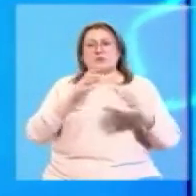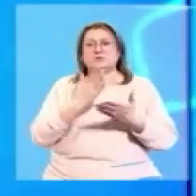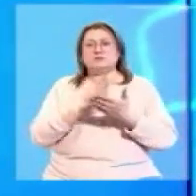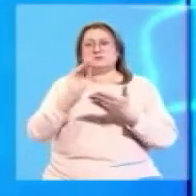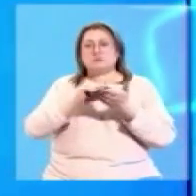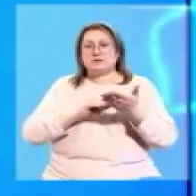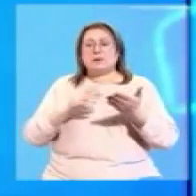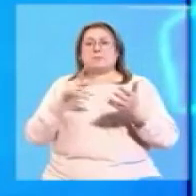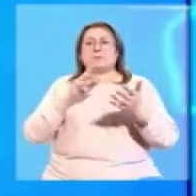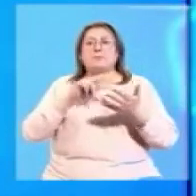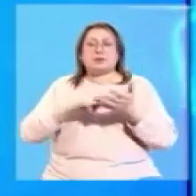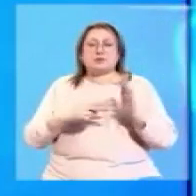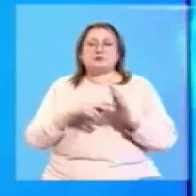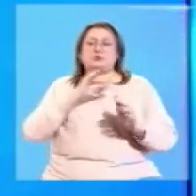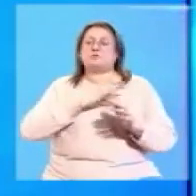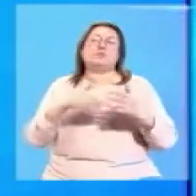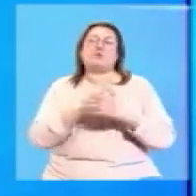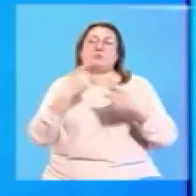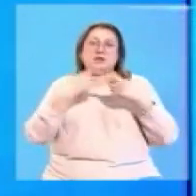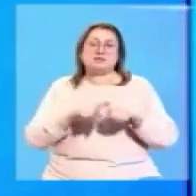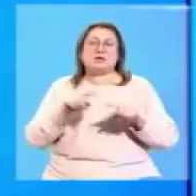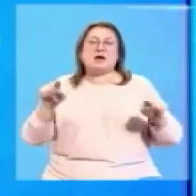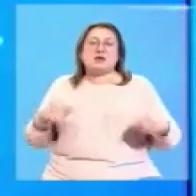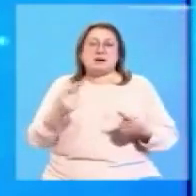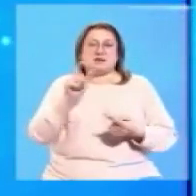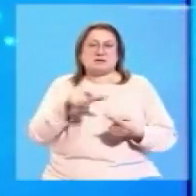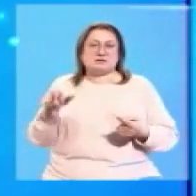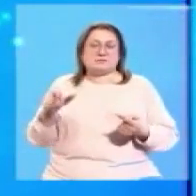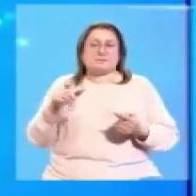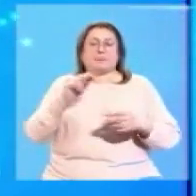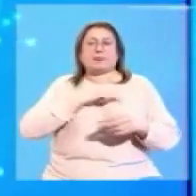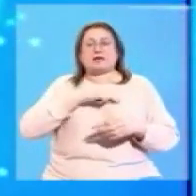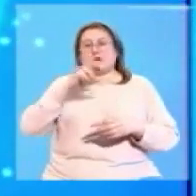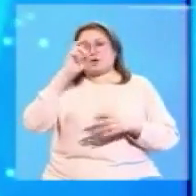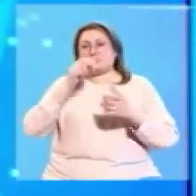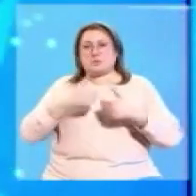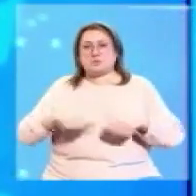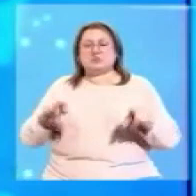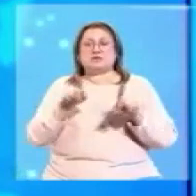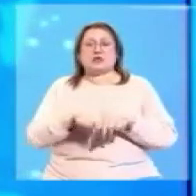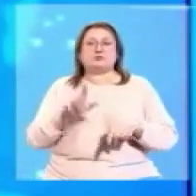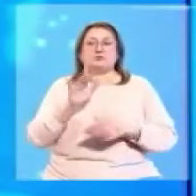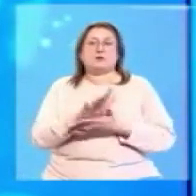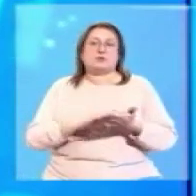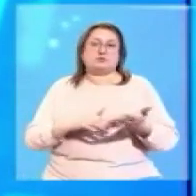Законопроект, в рамках которого планируют внедрить новые механизмы реабилитации. Работа государственной комиссии также